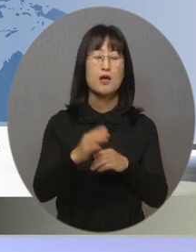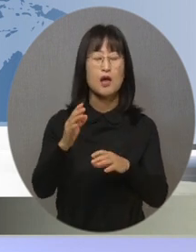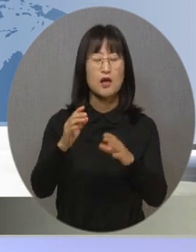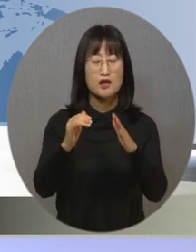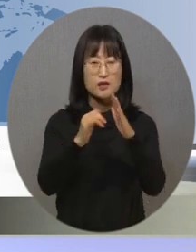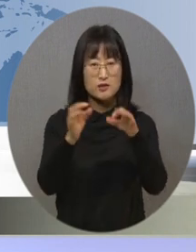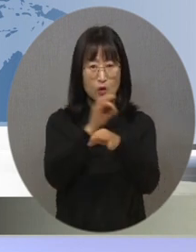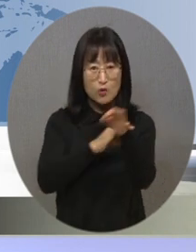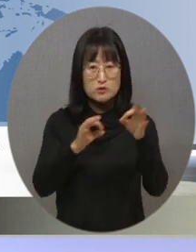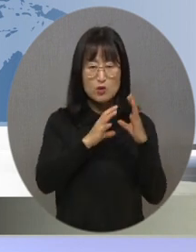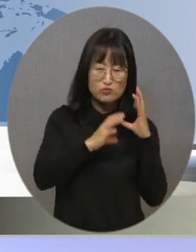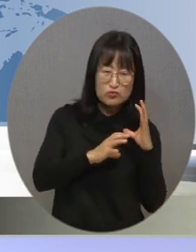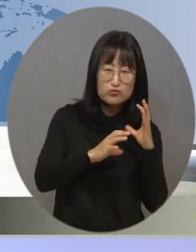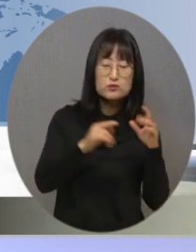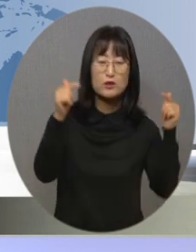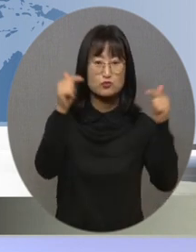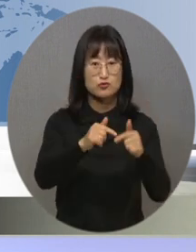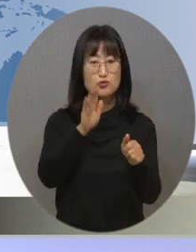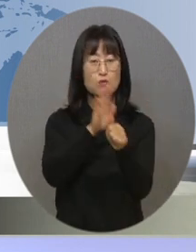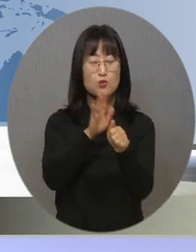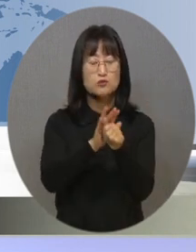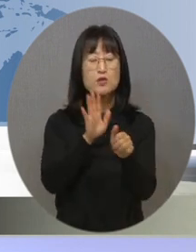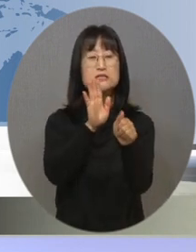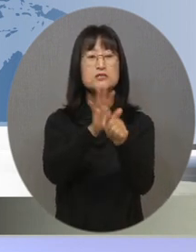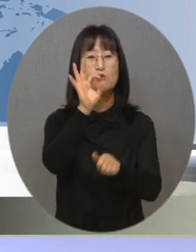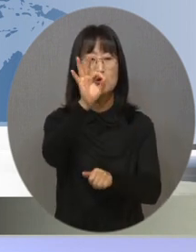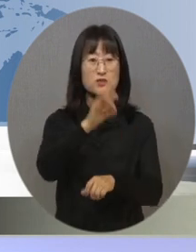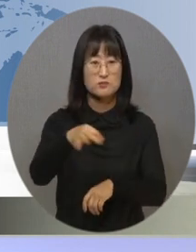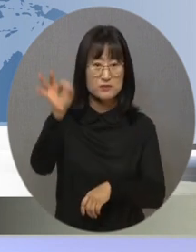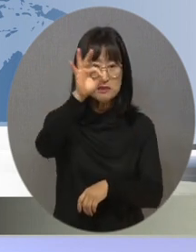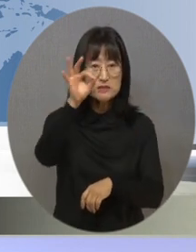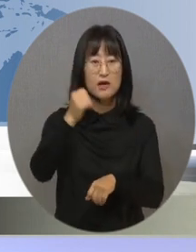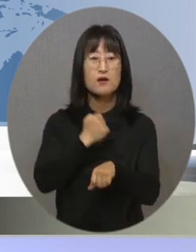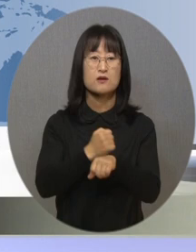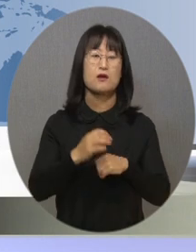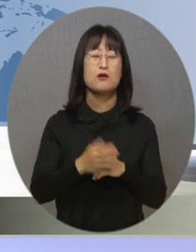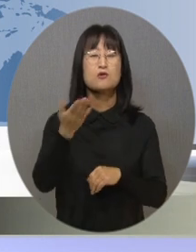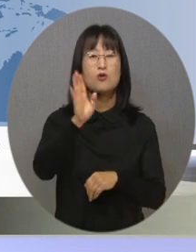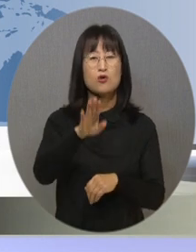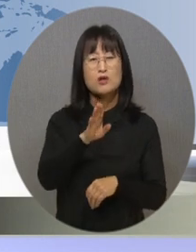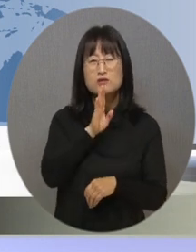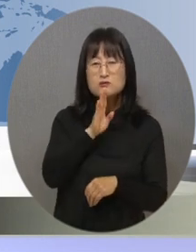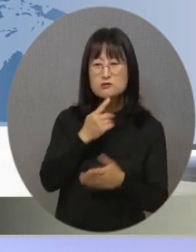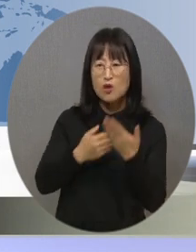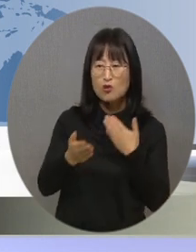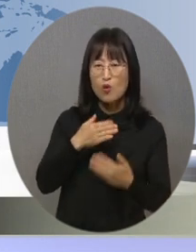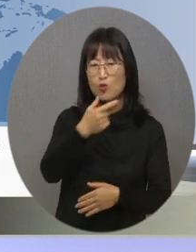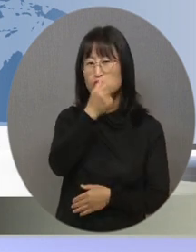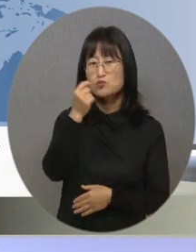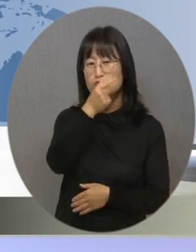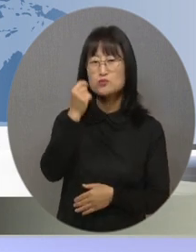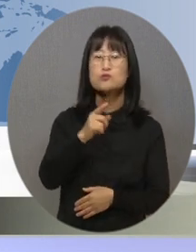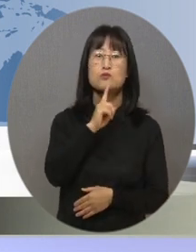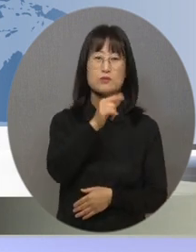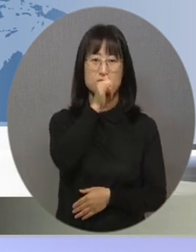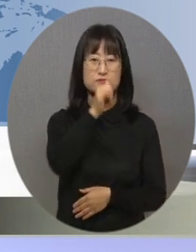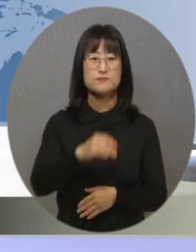부담을 줄여 주고자 지원금을 인상했는데 현장에서는 체감하기 어렵다는 주장이